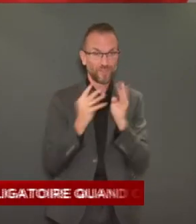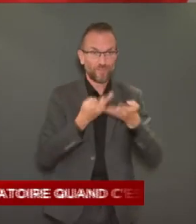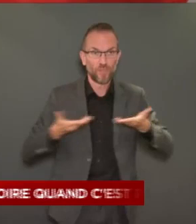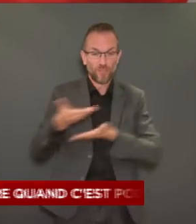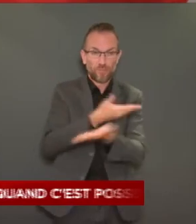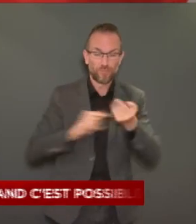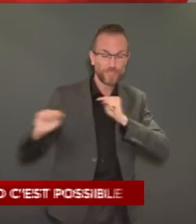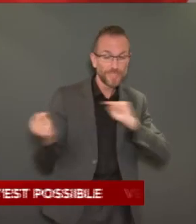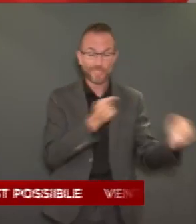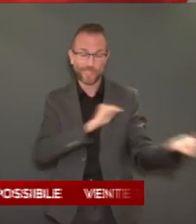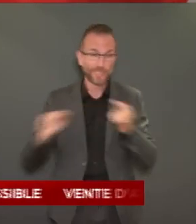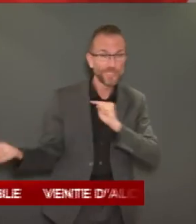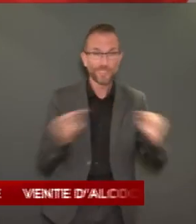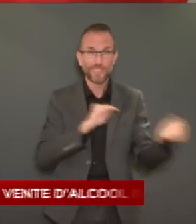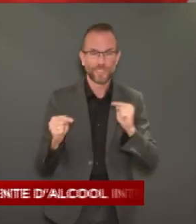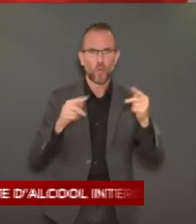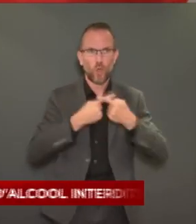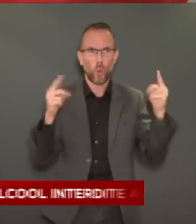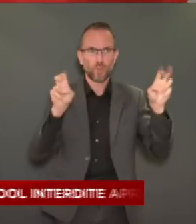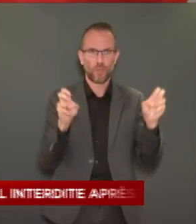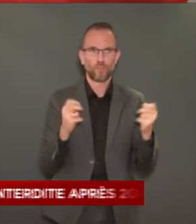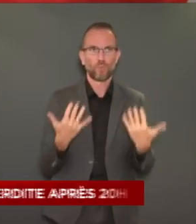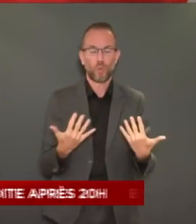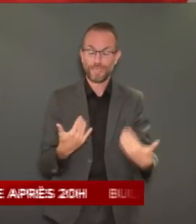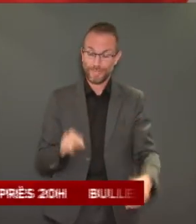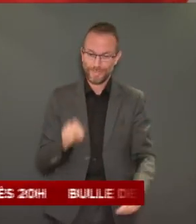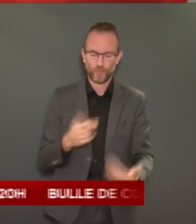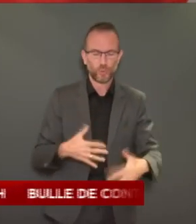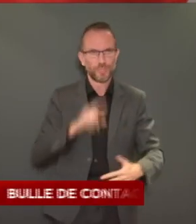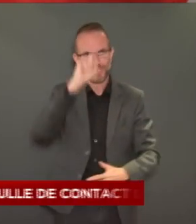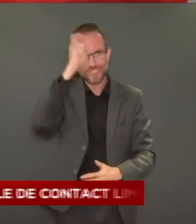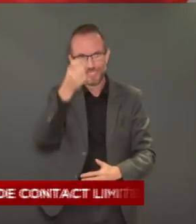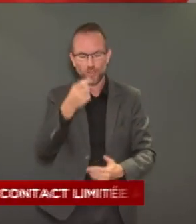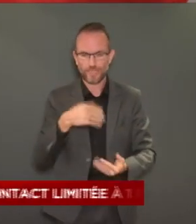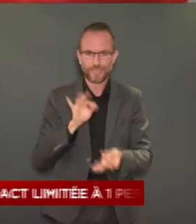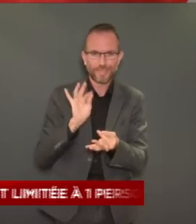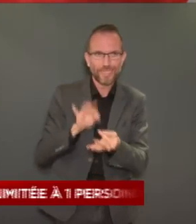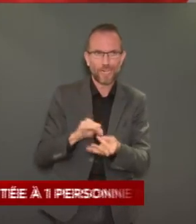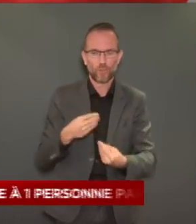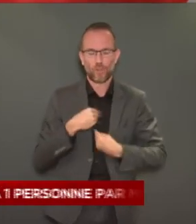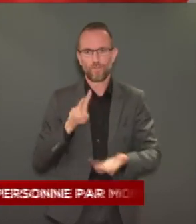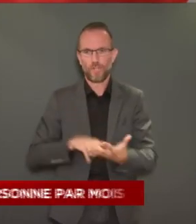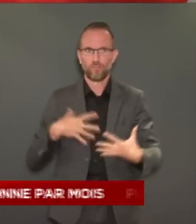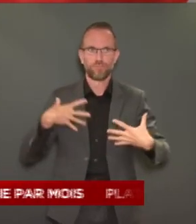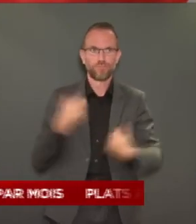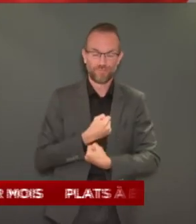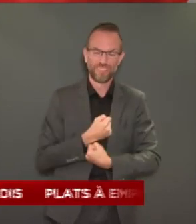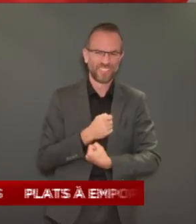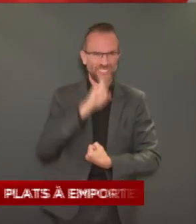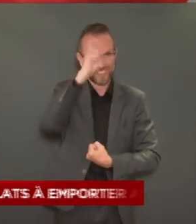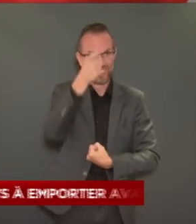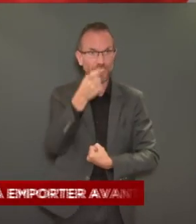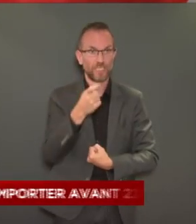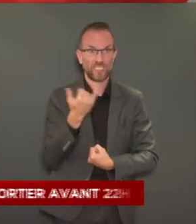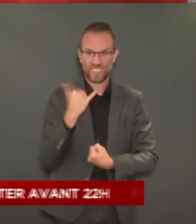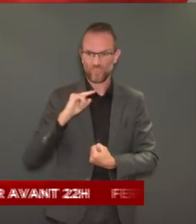c'est compliqué, c'est douloureux. Et si l'on prend une telle mesure de dire on va fermer pendant